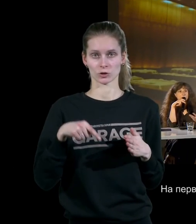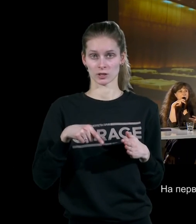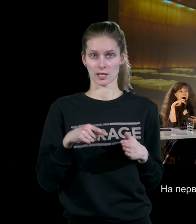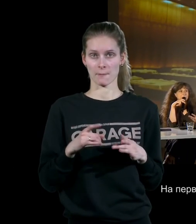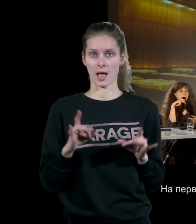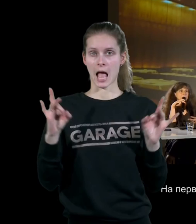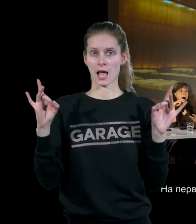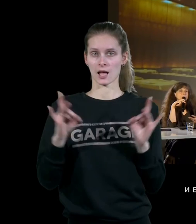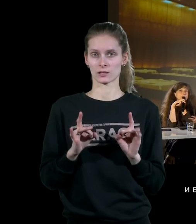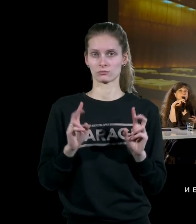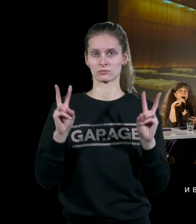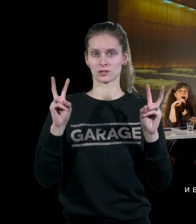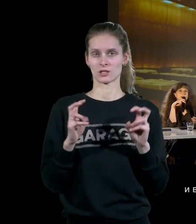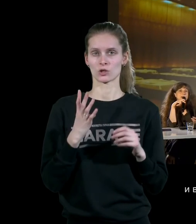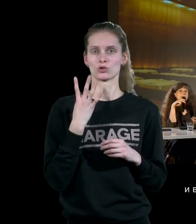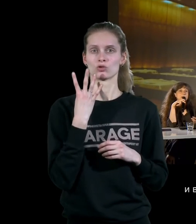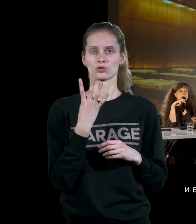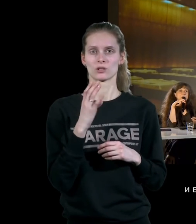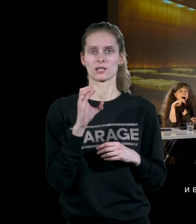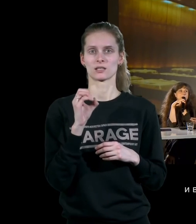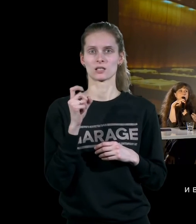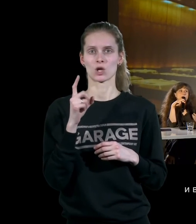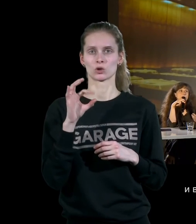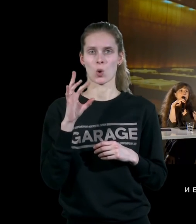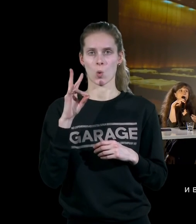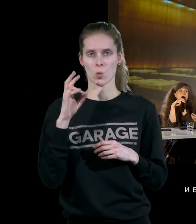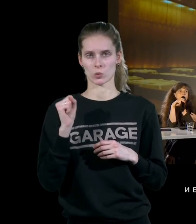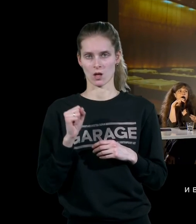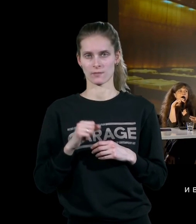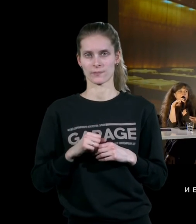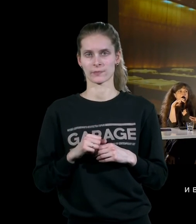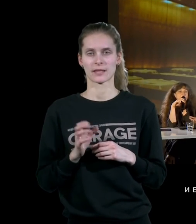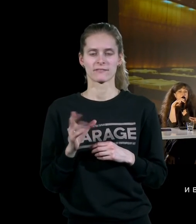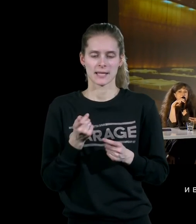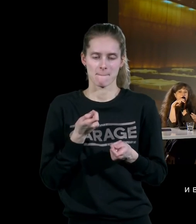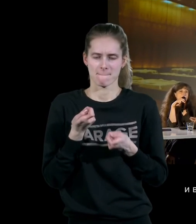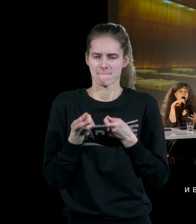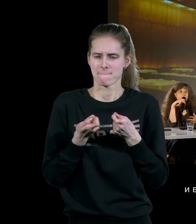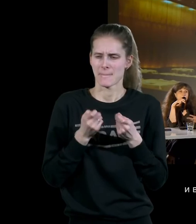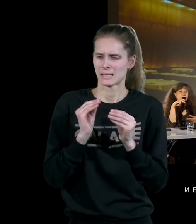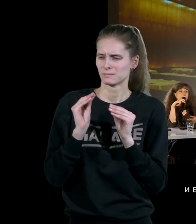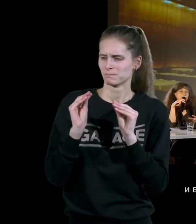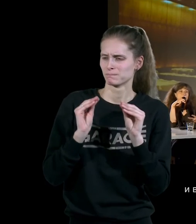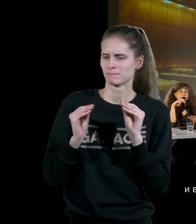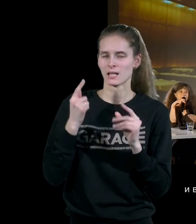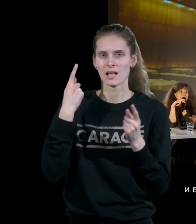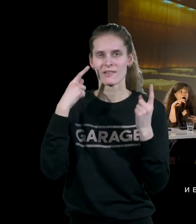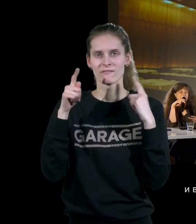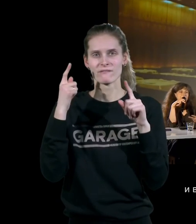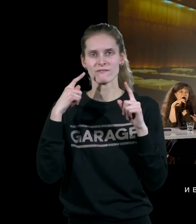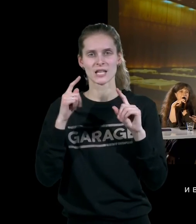ресторан «Четыре сезона», «Four Seasons». И все малейшие детали этого ресторана были продуманы теми